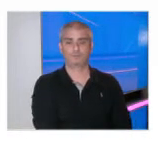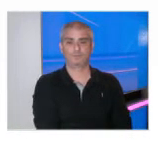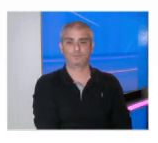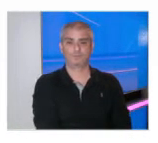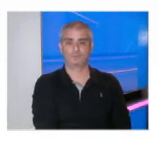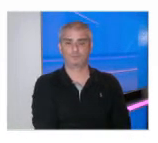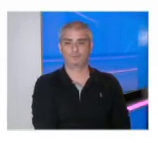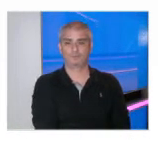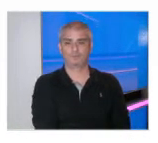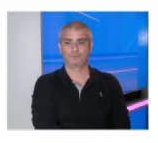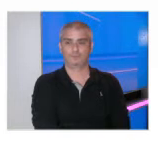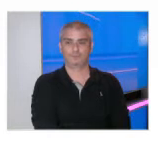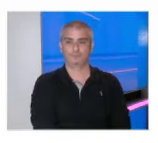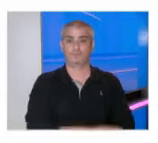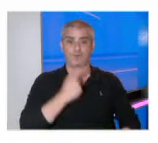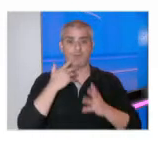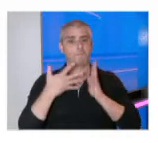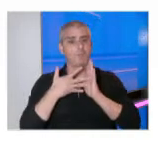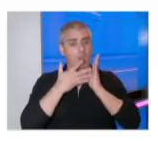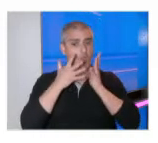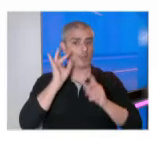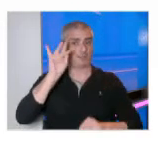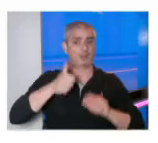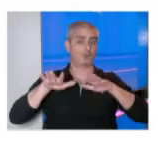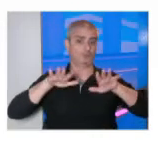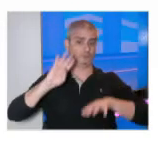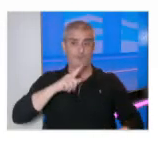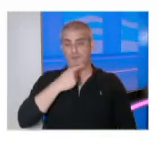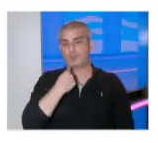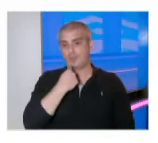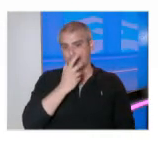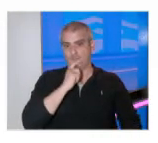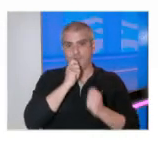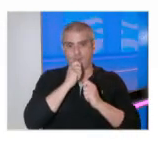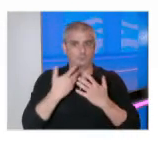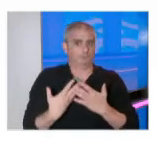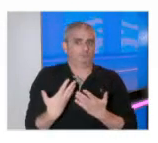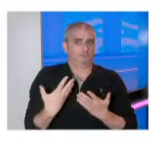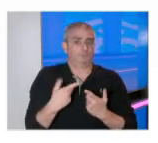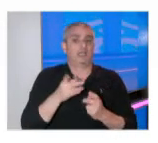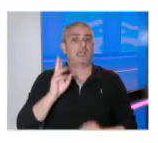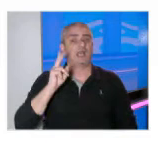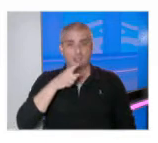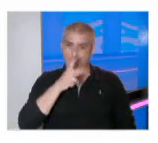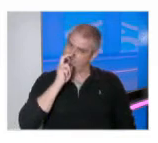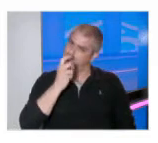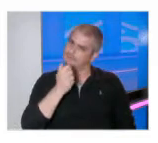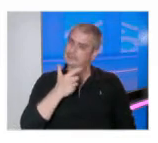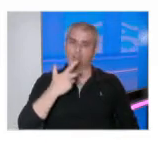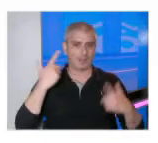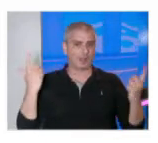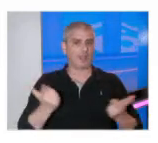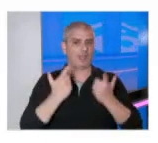חסך ביקורת מראש הממשלה נתניהו, בין השאר יצא מהרעיון כותרת של גנץ שהפכה לחגיגה